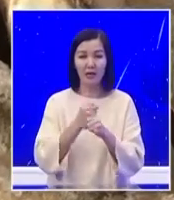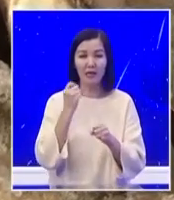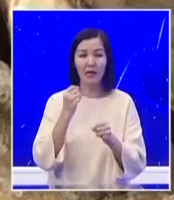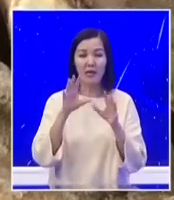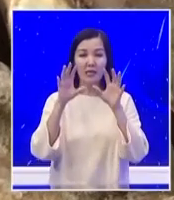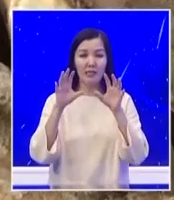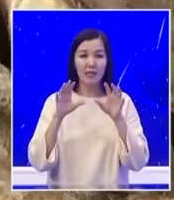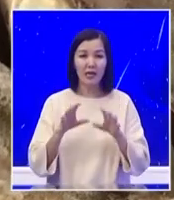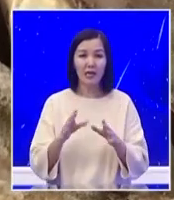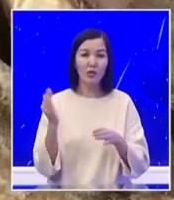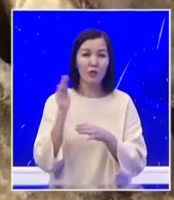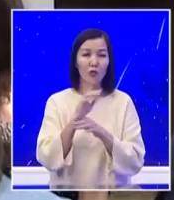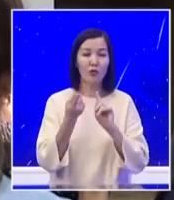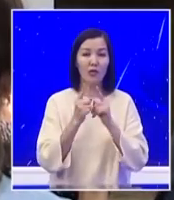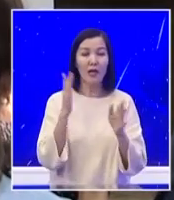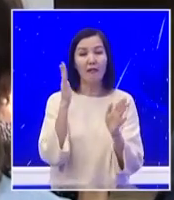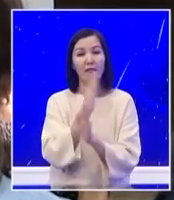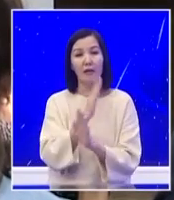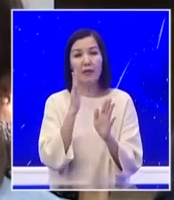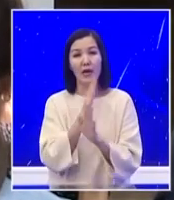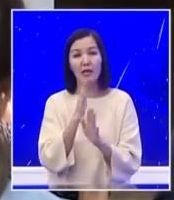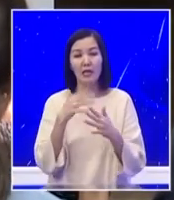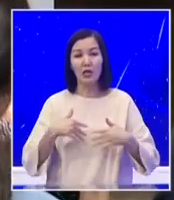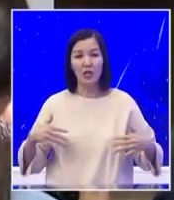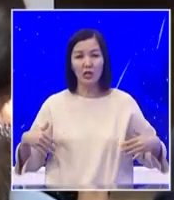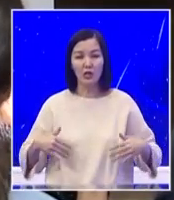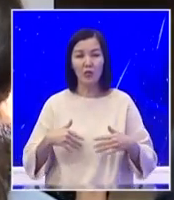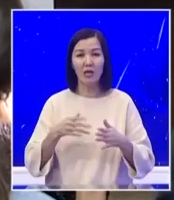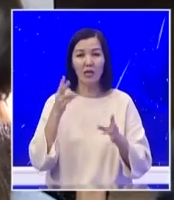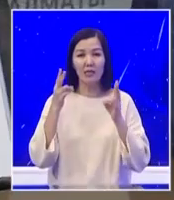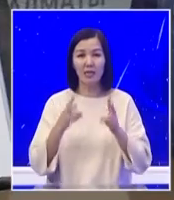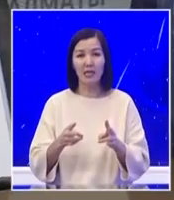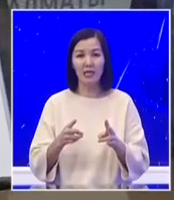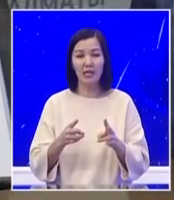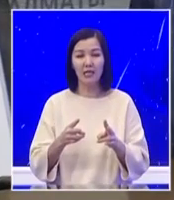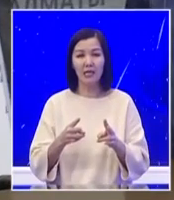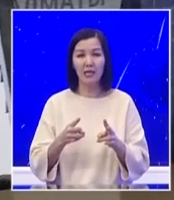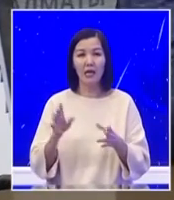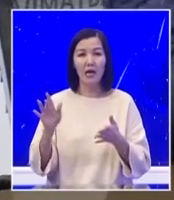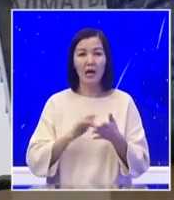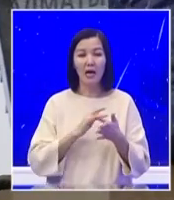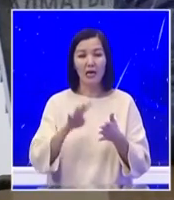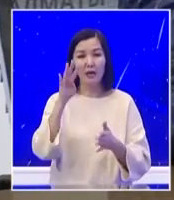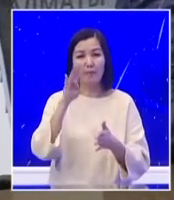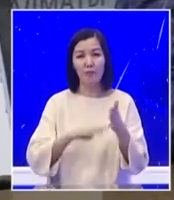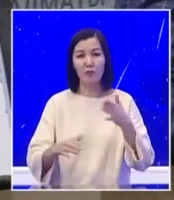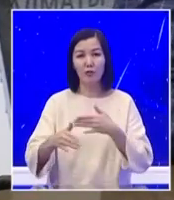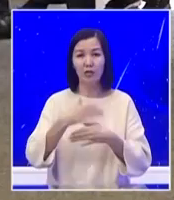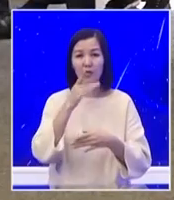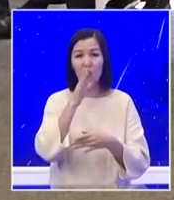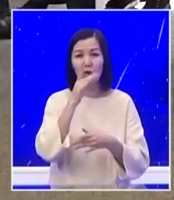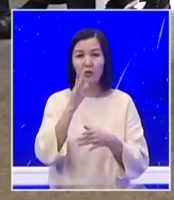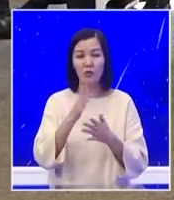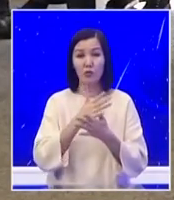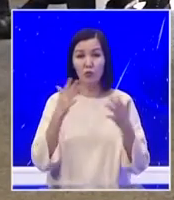заңға толықтырулар енгізіледі. Табиғатпен жан-жануарларға залал келтіргендерге саналатын айыппұл мен жаза мерзімі